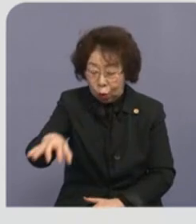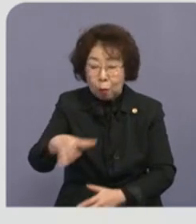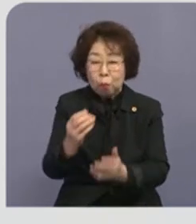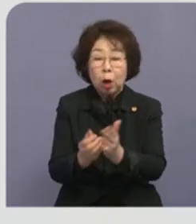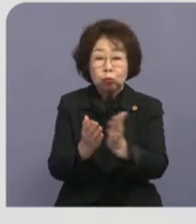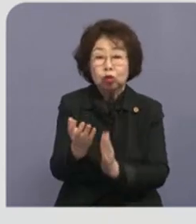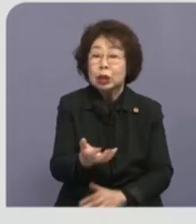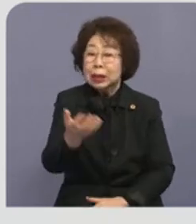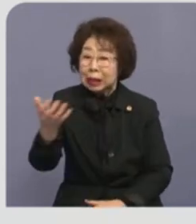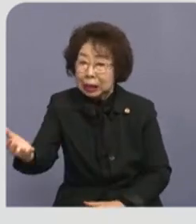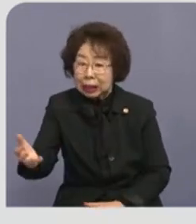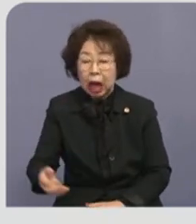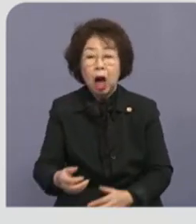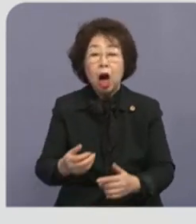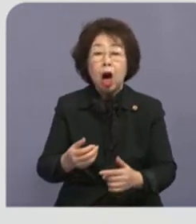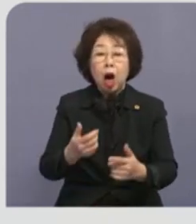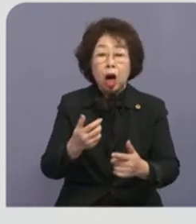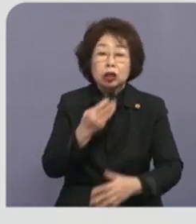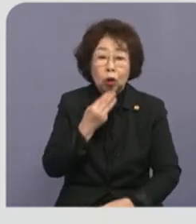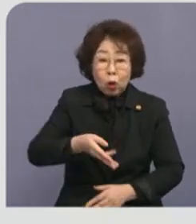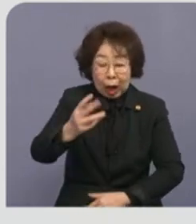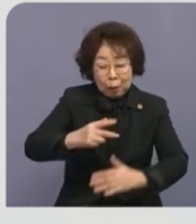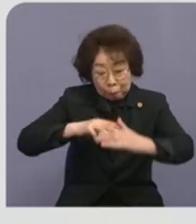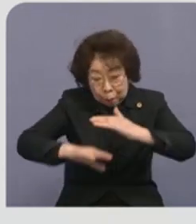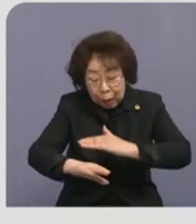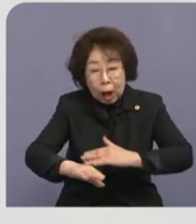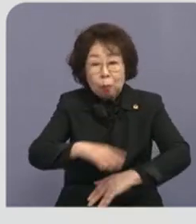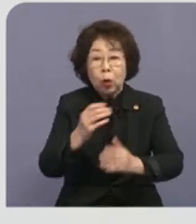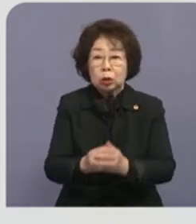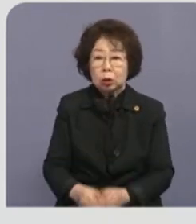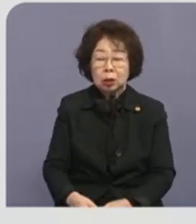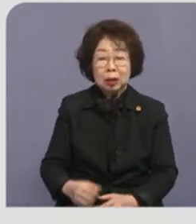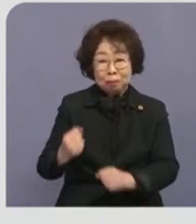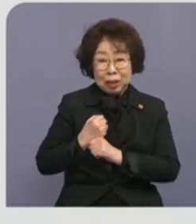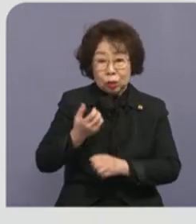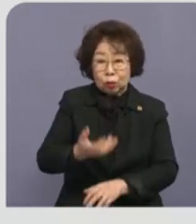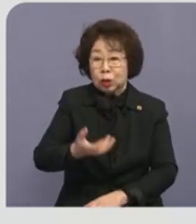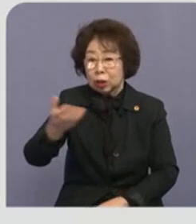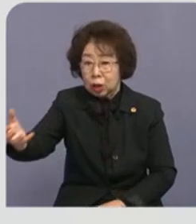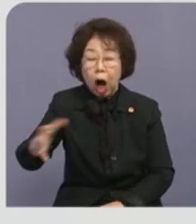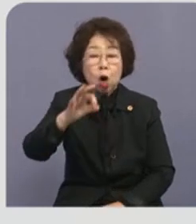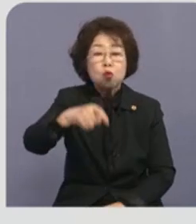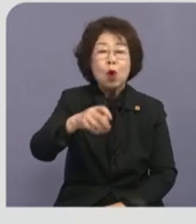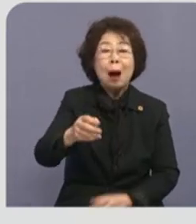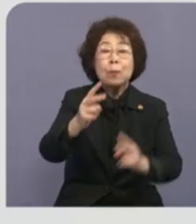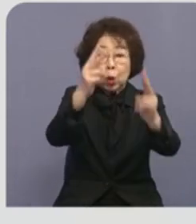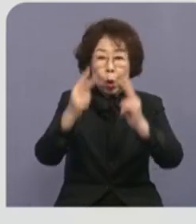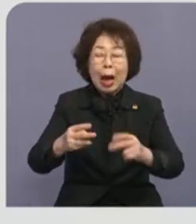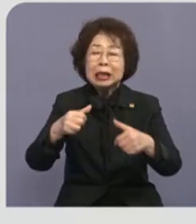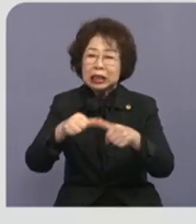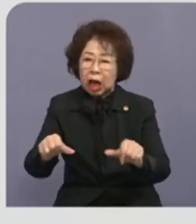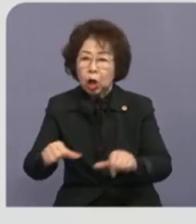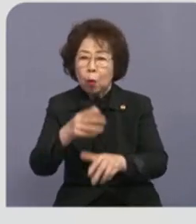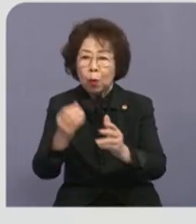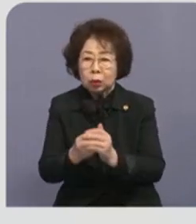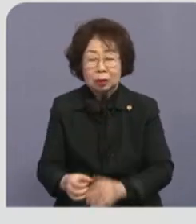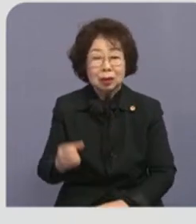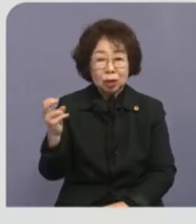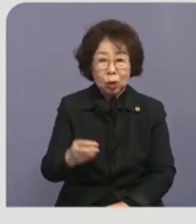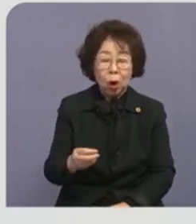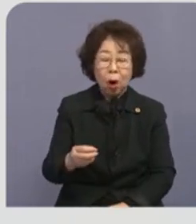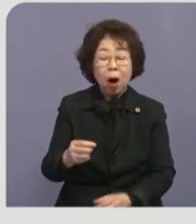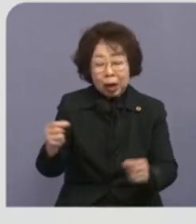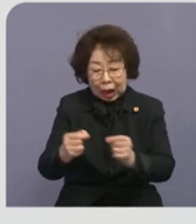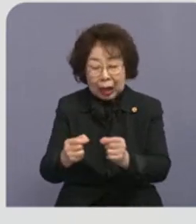부두 이전과 경부선 지하화 미 55보급창 이전 우암 영주 고가교 철거에 가속도가 붙고 도심